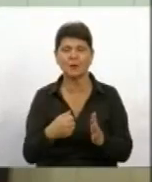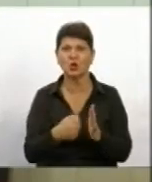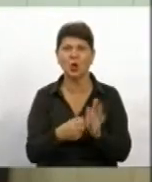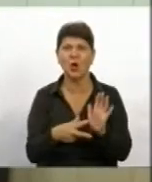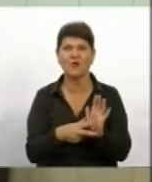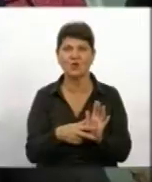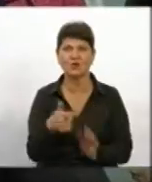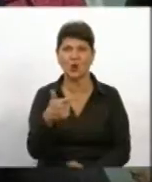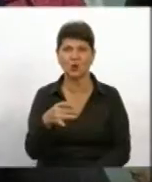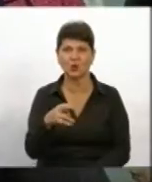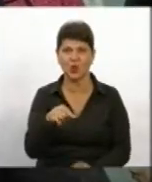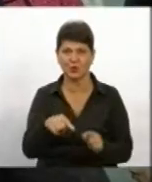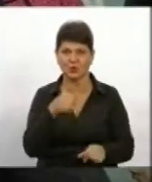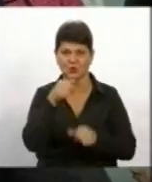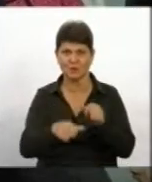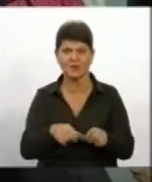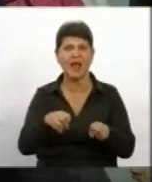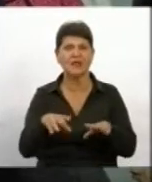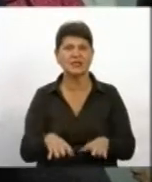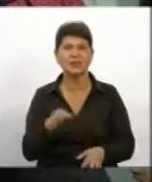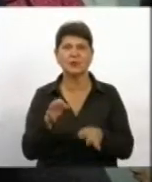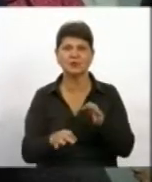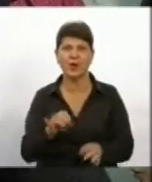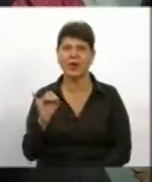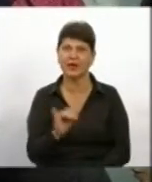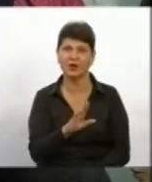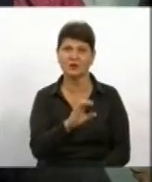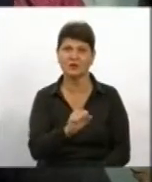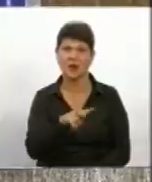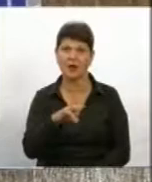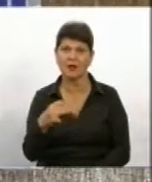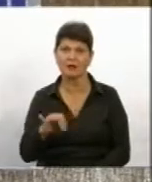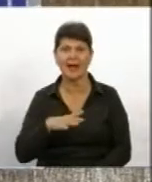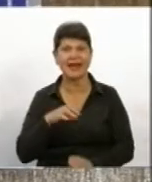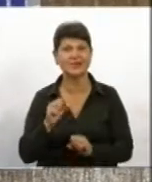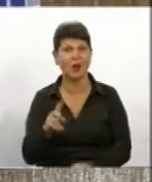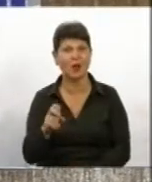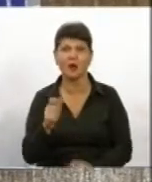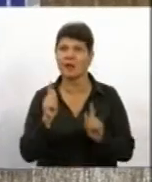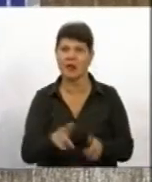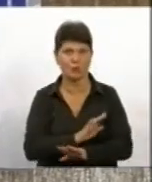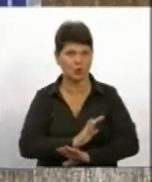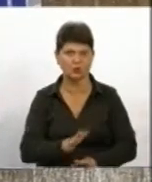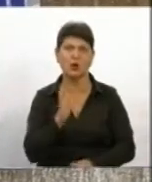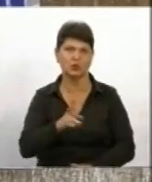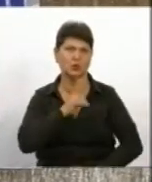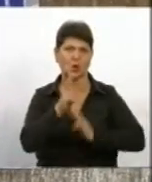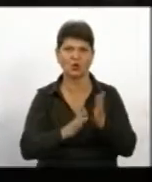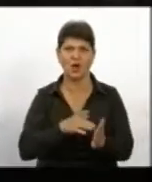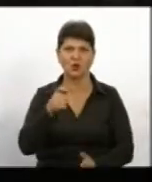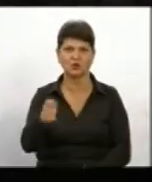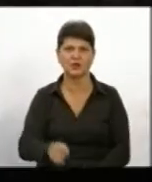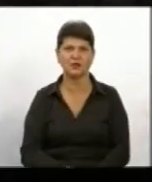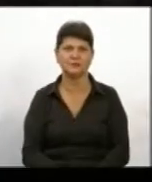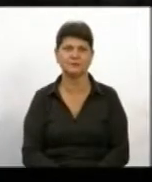грудня поточного року. Із рішенням суду Ігор Салецький та його адвокатка не погоджуються. Кажуть, будуть оскаржувати.